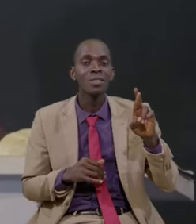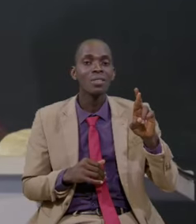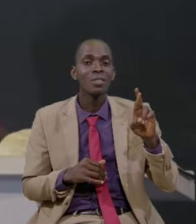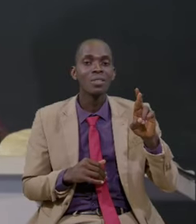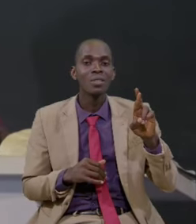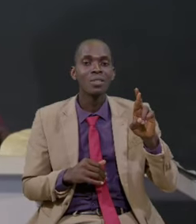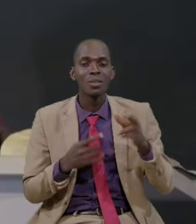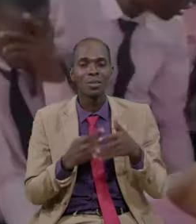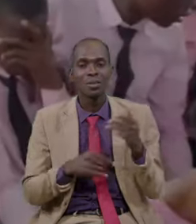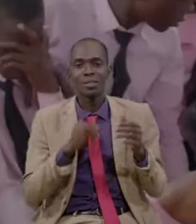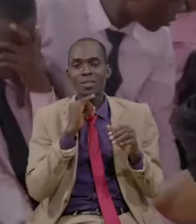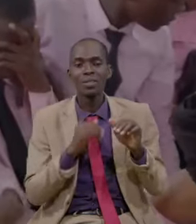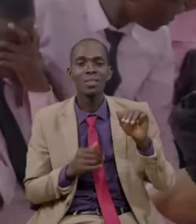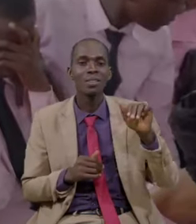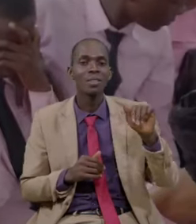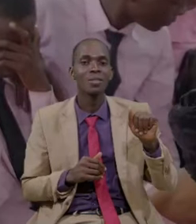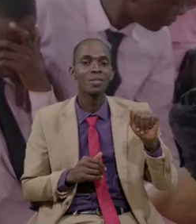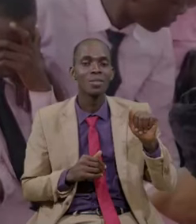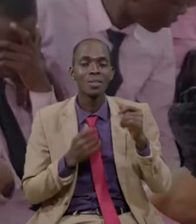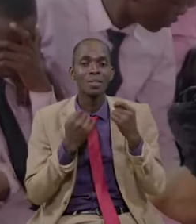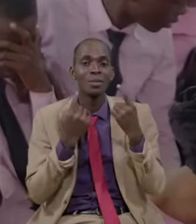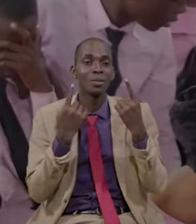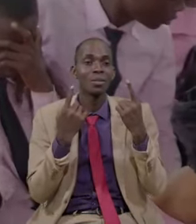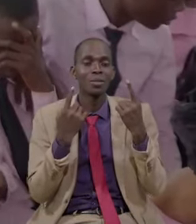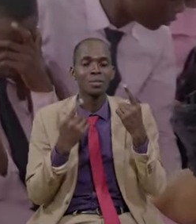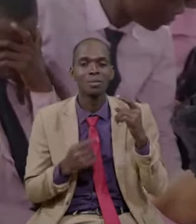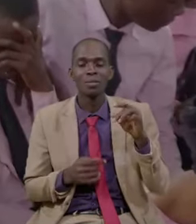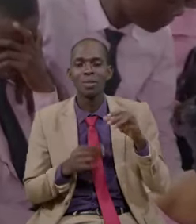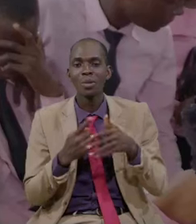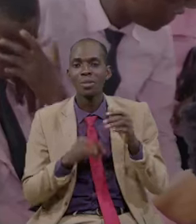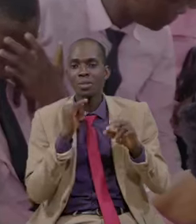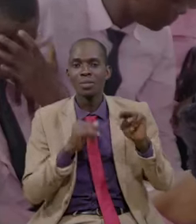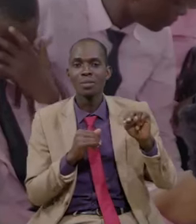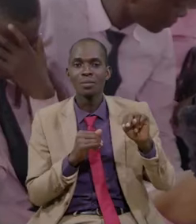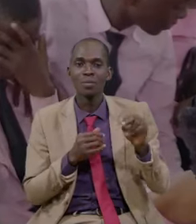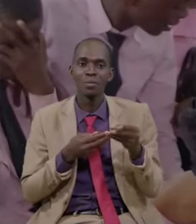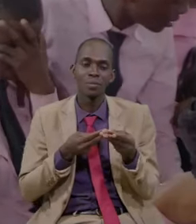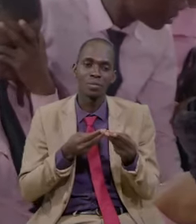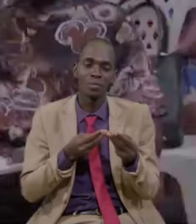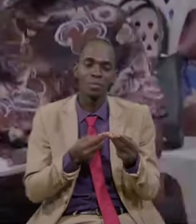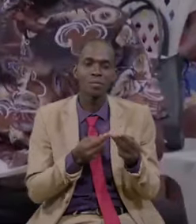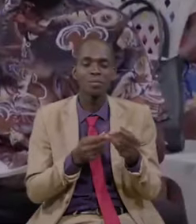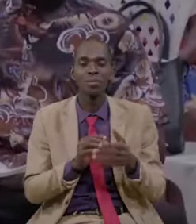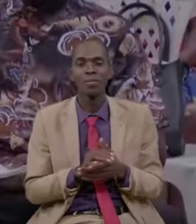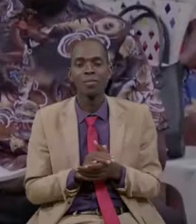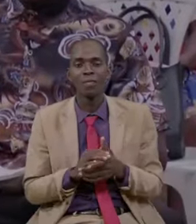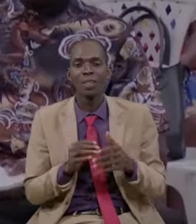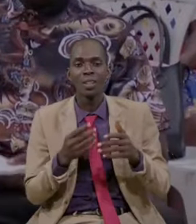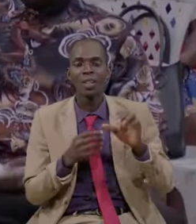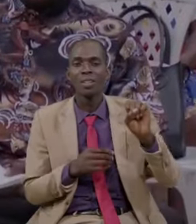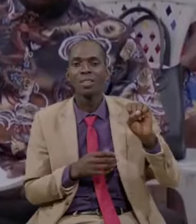ramener à la vie. A, réveiller les saints. N, nourrir l'épouse par le pain de vie. Le S,